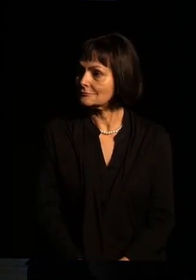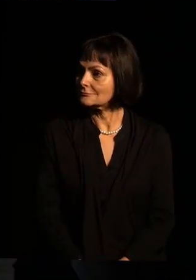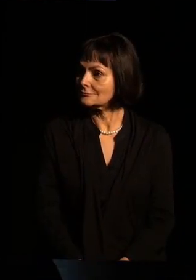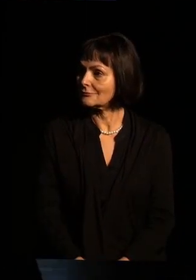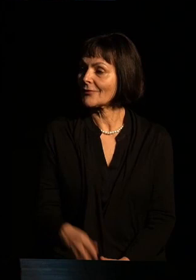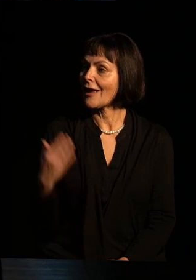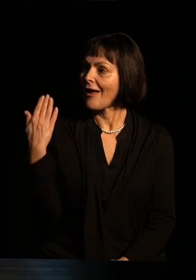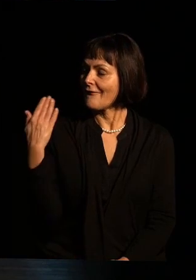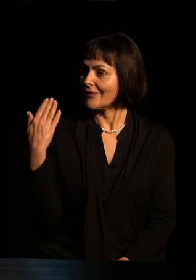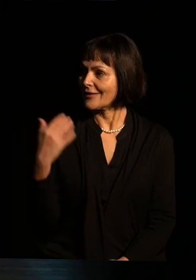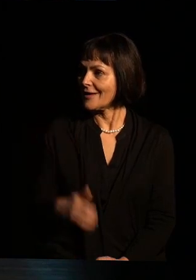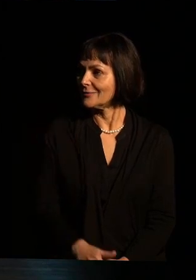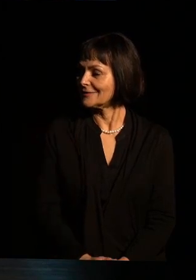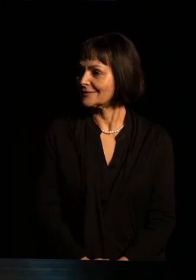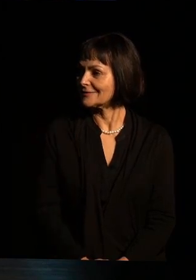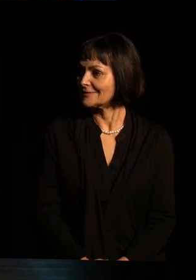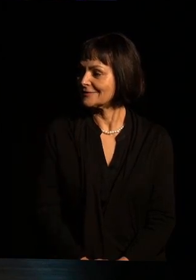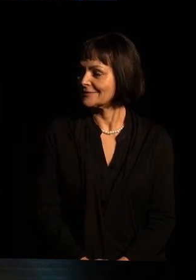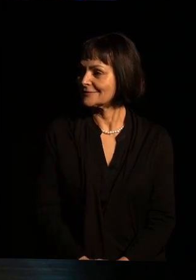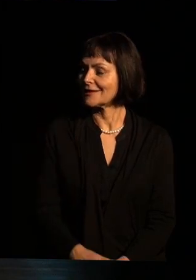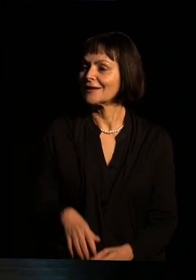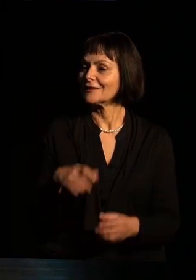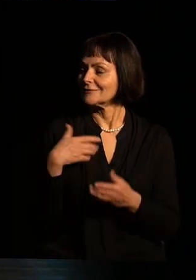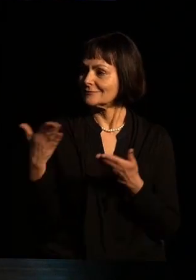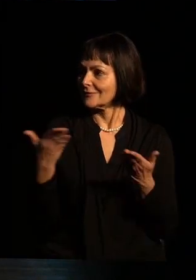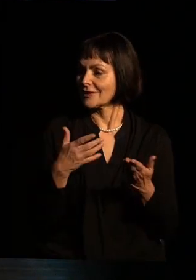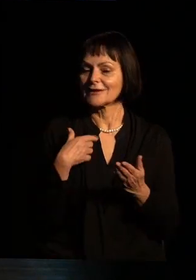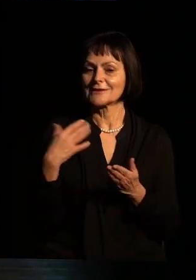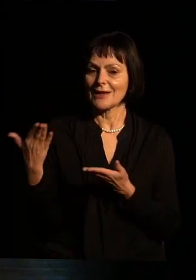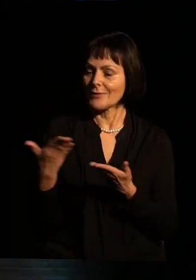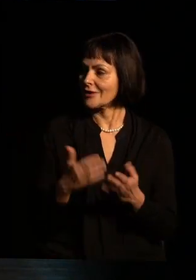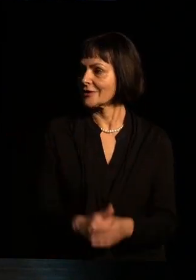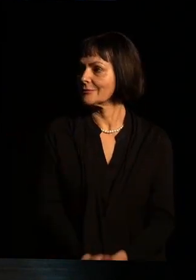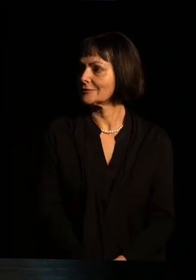Witam panowie. Scena należy do was. Zapraszamy.